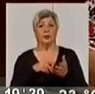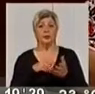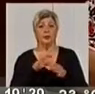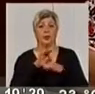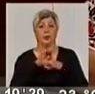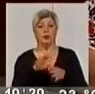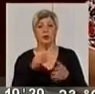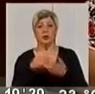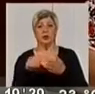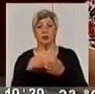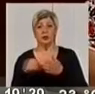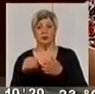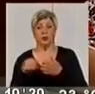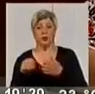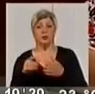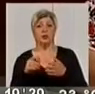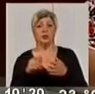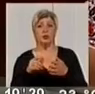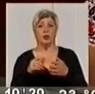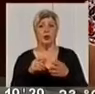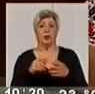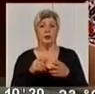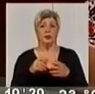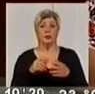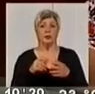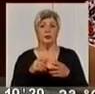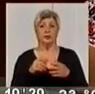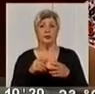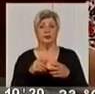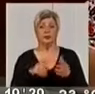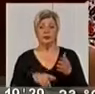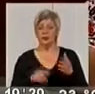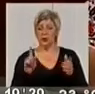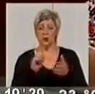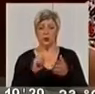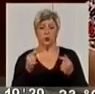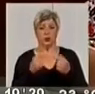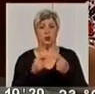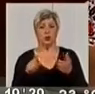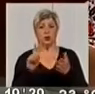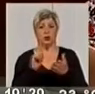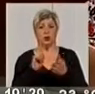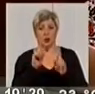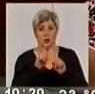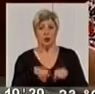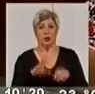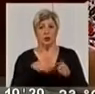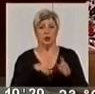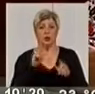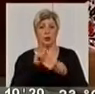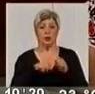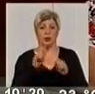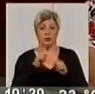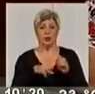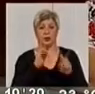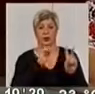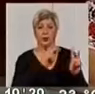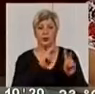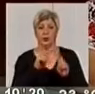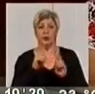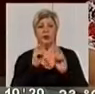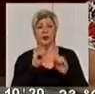званих оздоровчих для дітей. Вони точно так мають право перевірити, подивитися, заключити договори, а потім і проконтролювати, як діти проходять